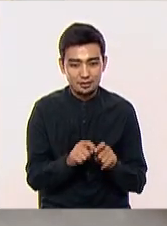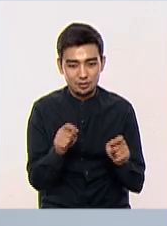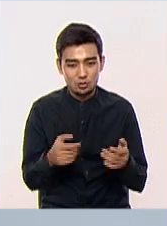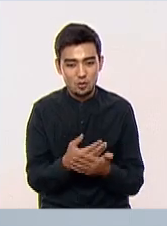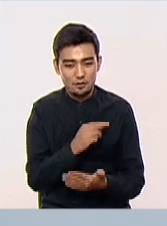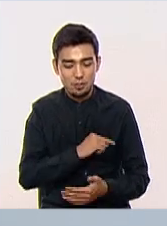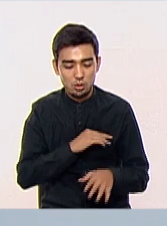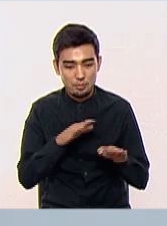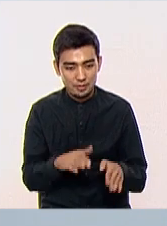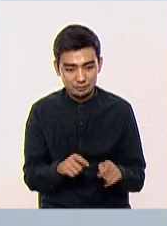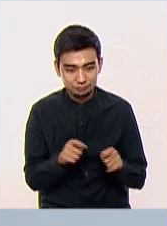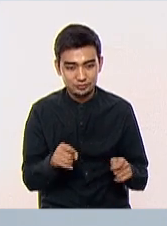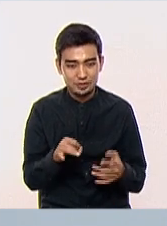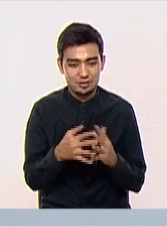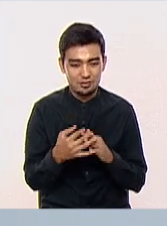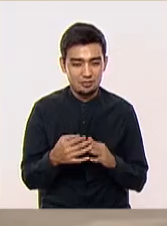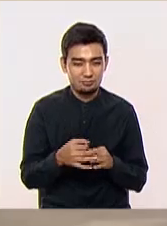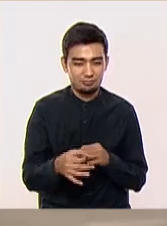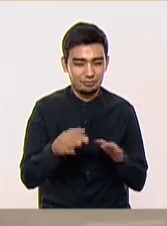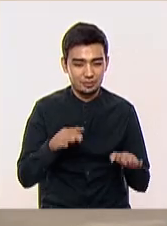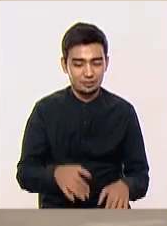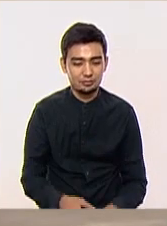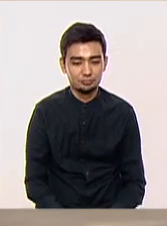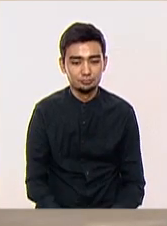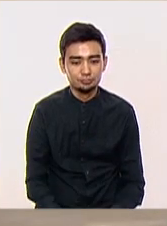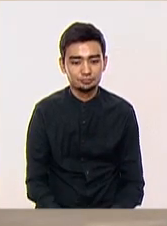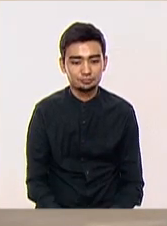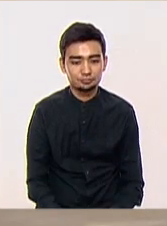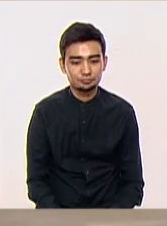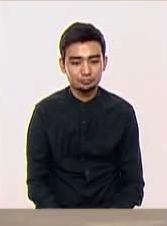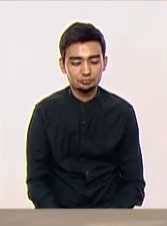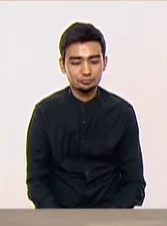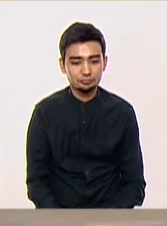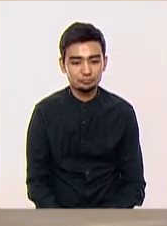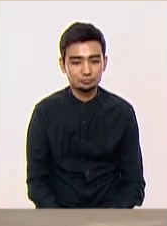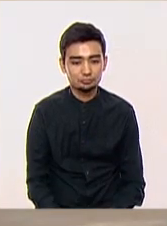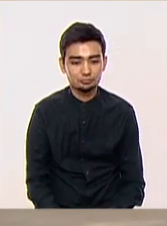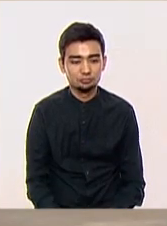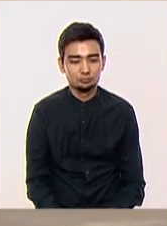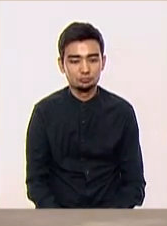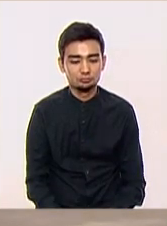новые рабочие места в сельской местности. Евгения Мягченко, Ербулат Серикбай, Информбюро, Акмолинская область.